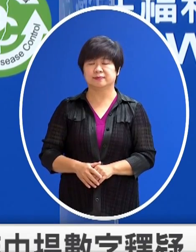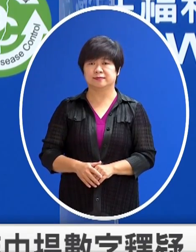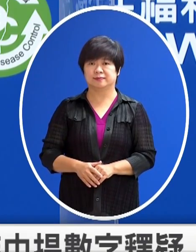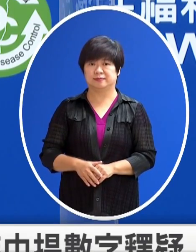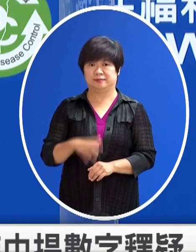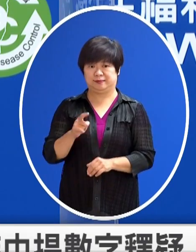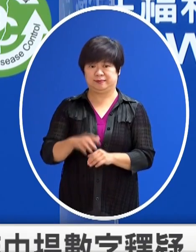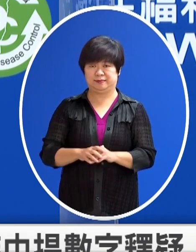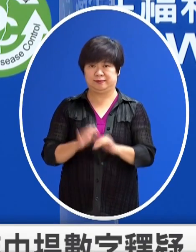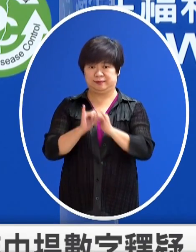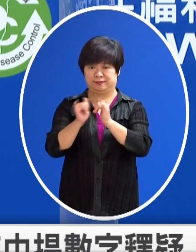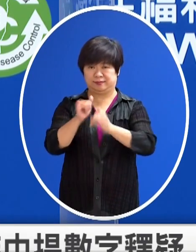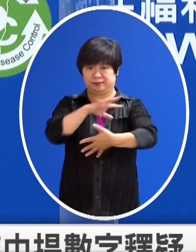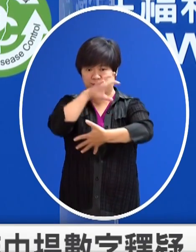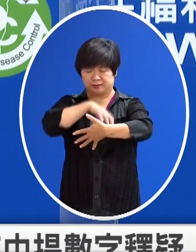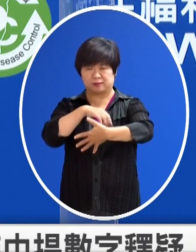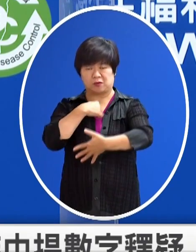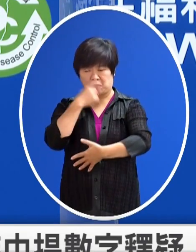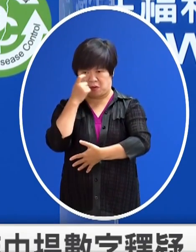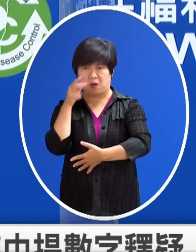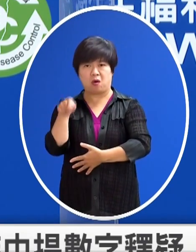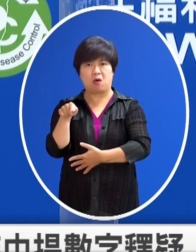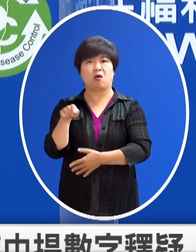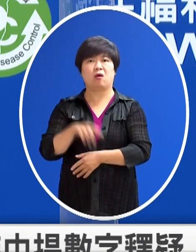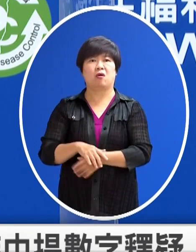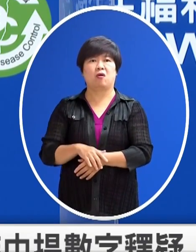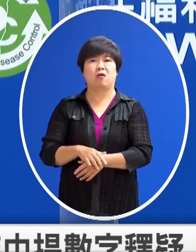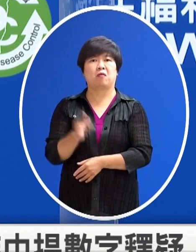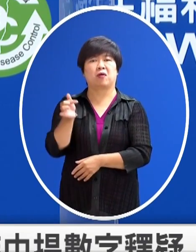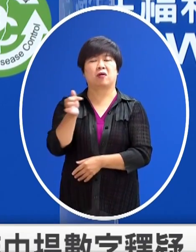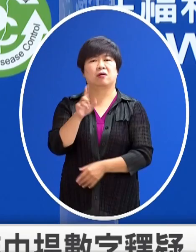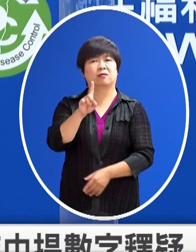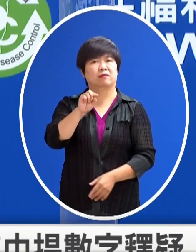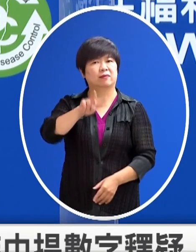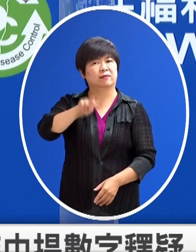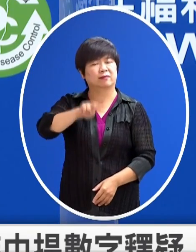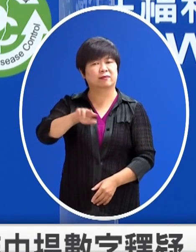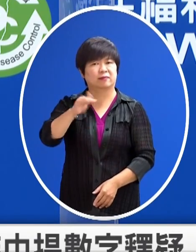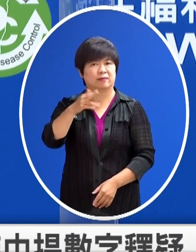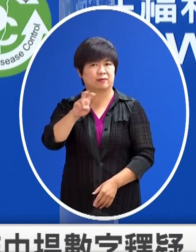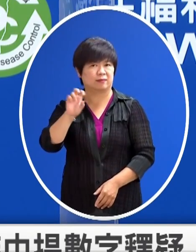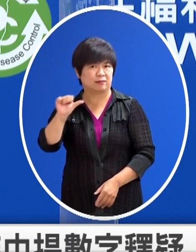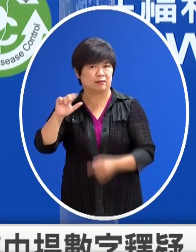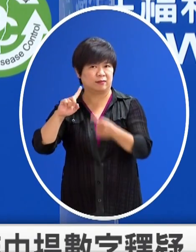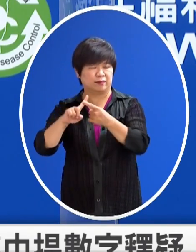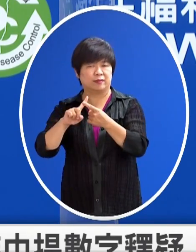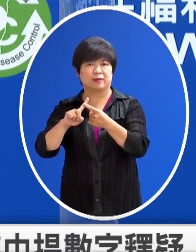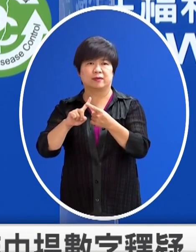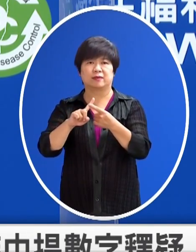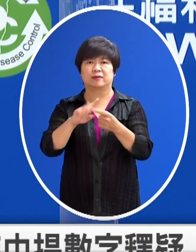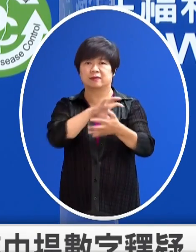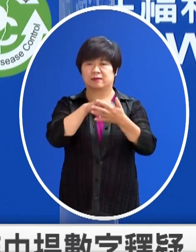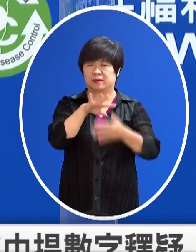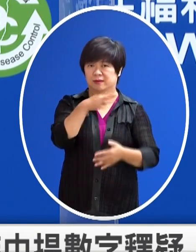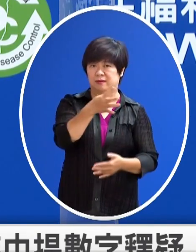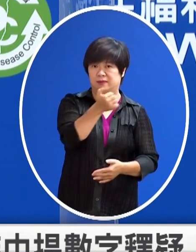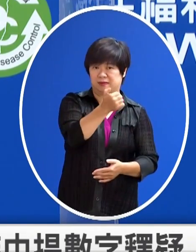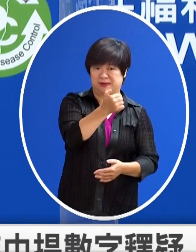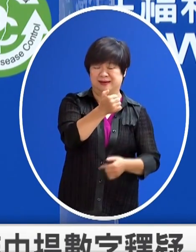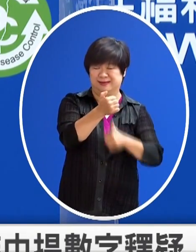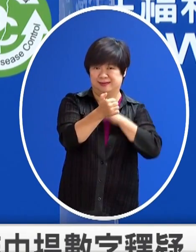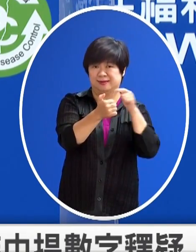我们就验出来，就是哎，整个就是有阳性的个案有12925个，450个哈是真阳